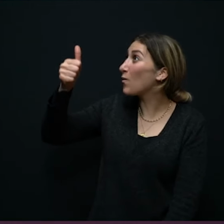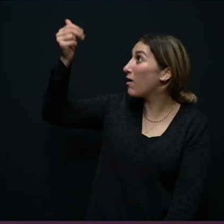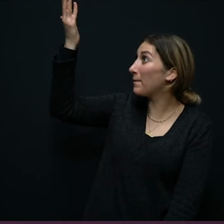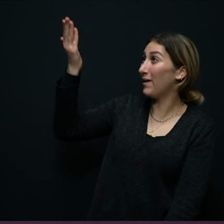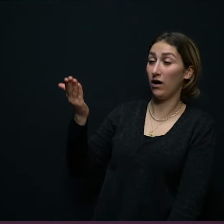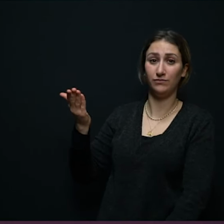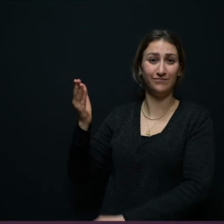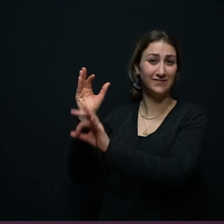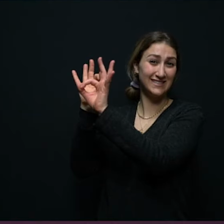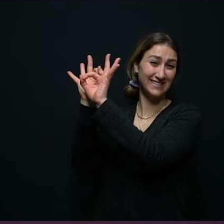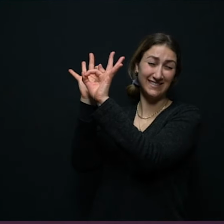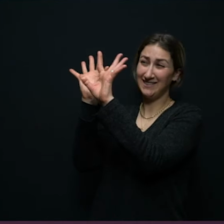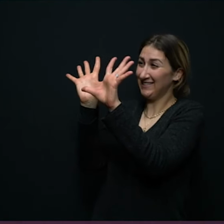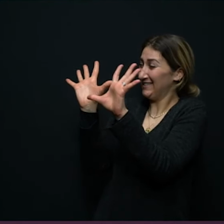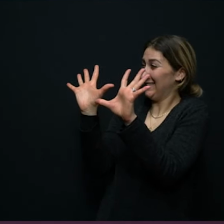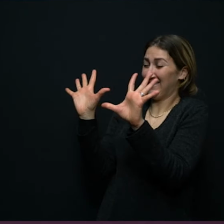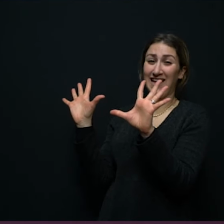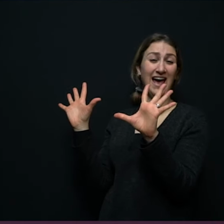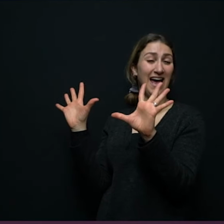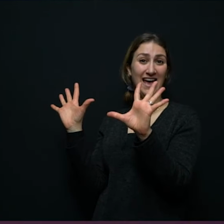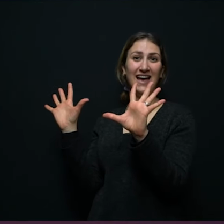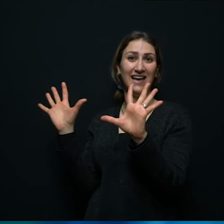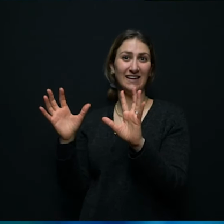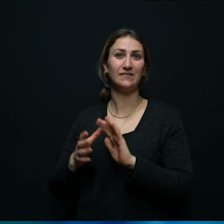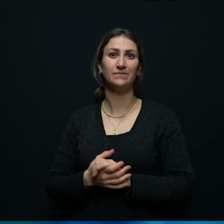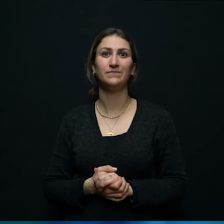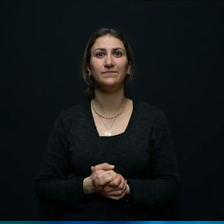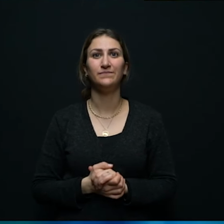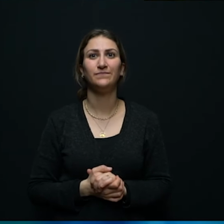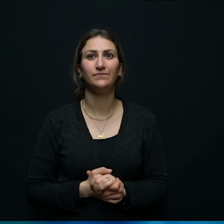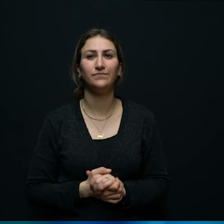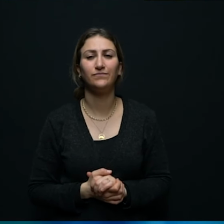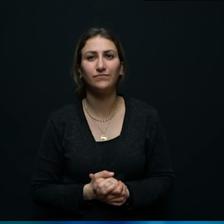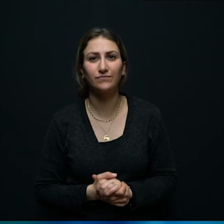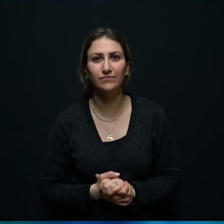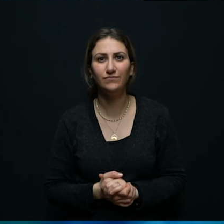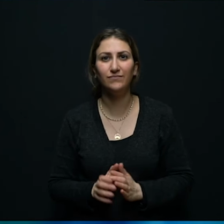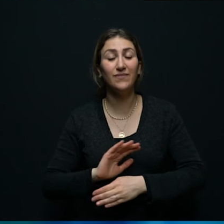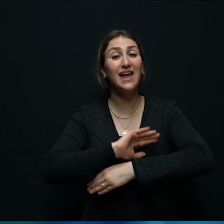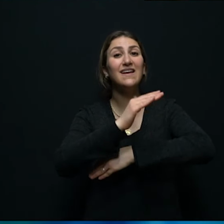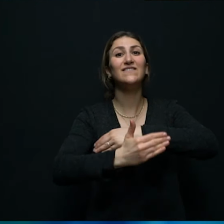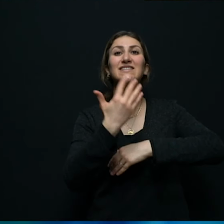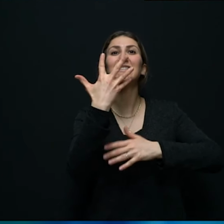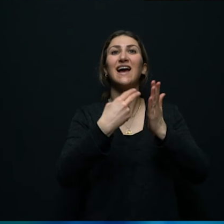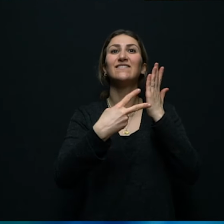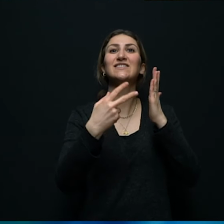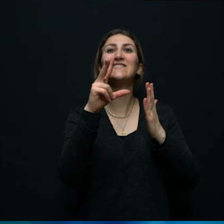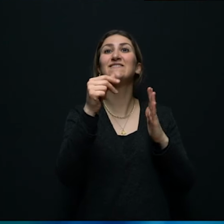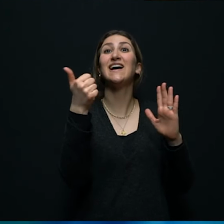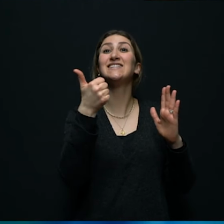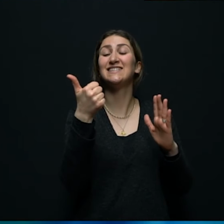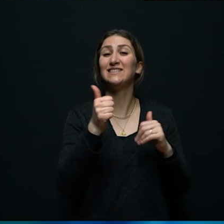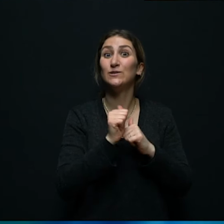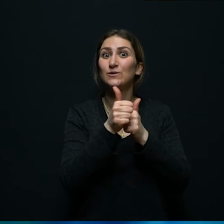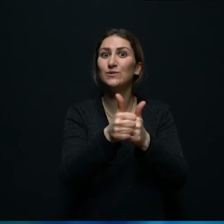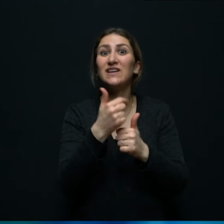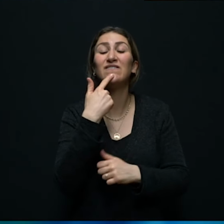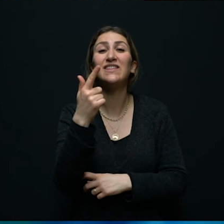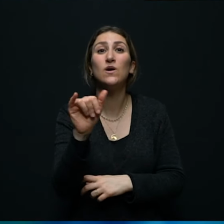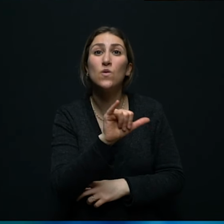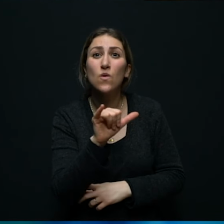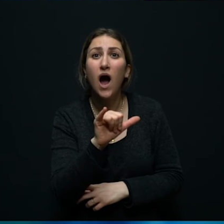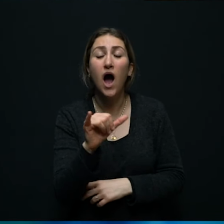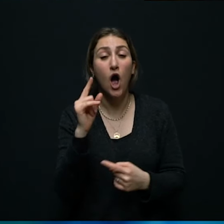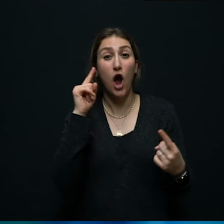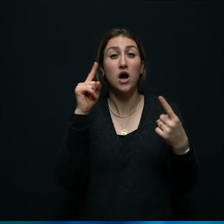mettre la conduire à la sainteté après l'avoir purifier et lavé par l'eau de la parole pour faire